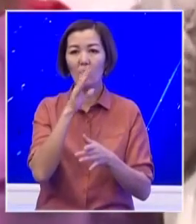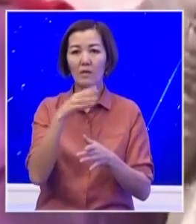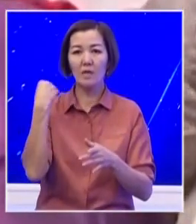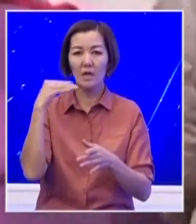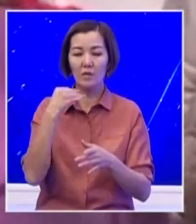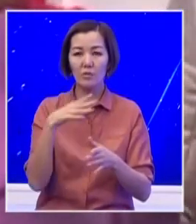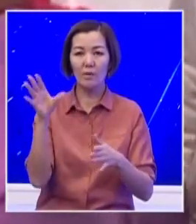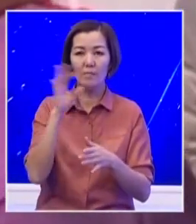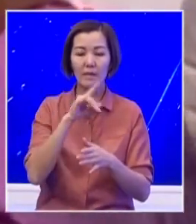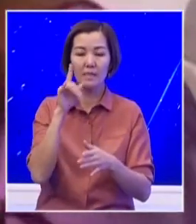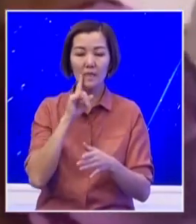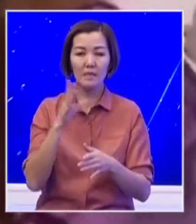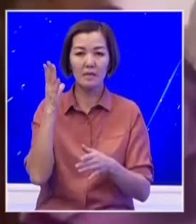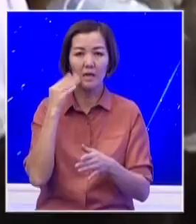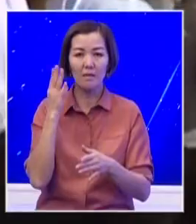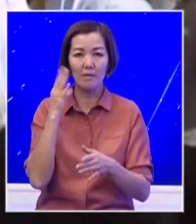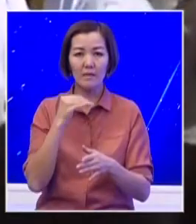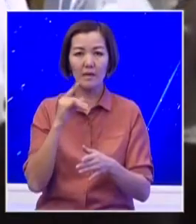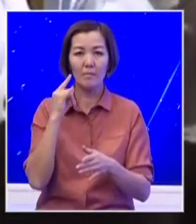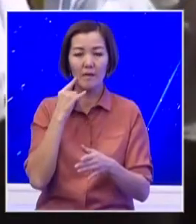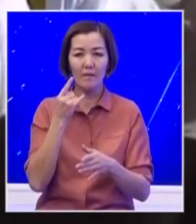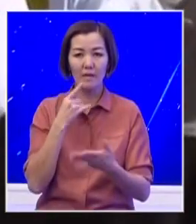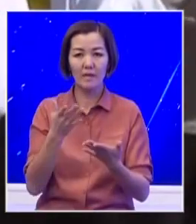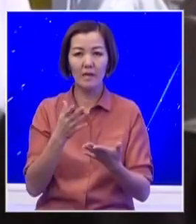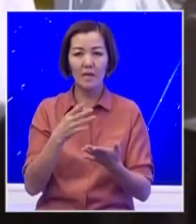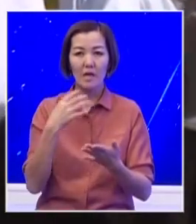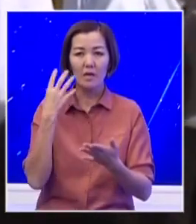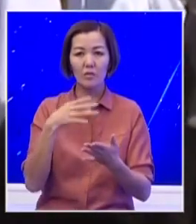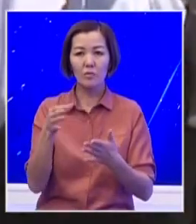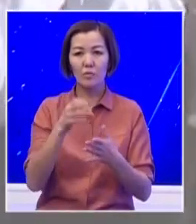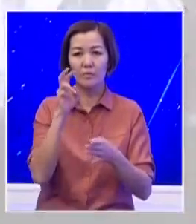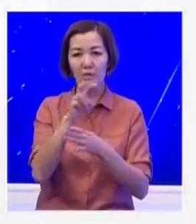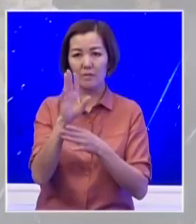Батыс Қазақстан, Алматы, Павлодар, Түркістан және Қызылорда облыстарына барады.